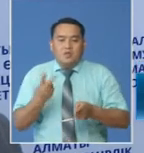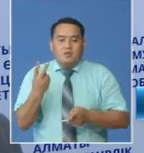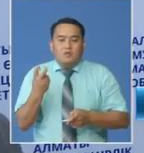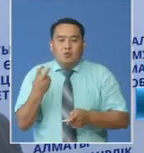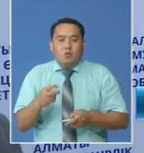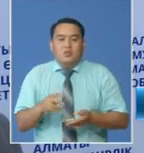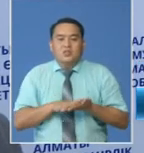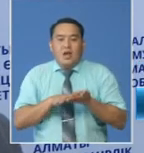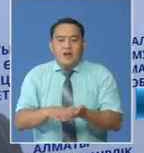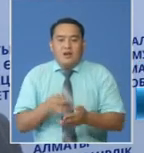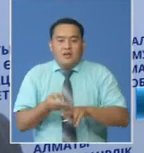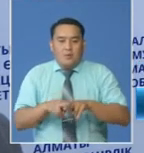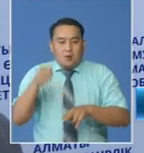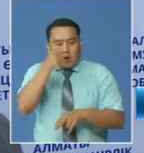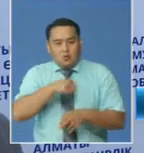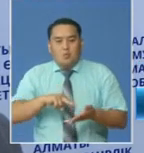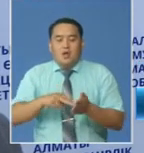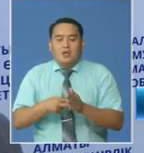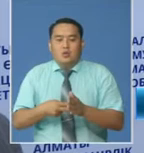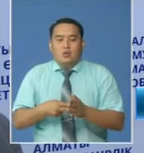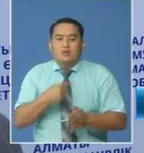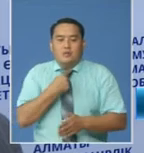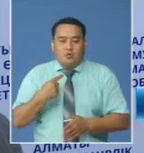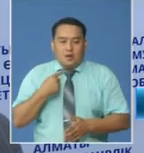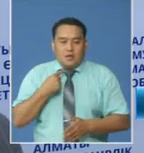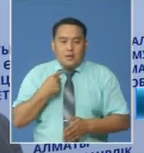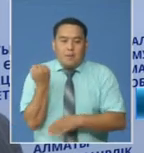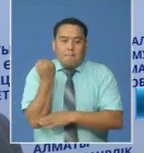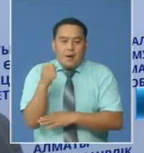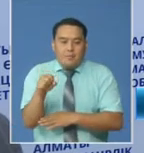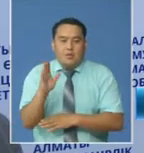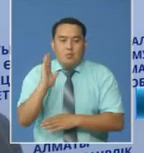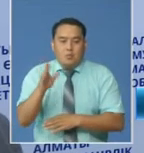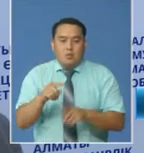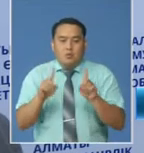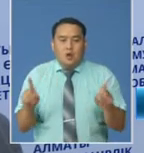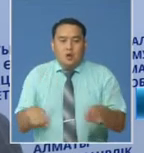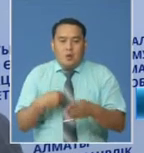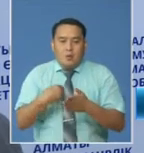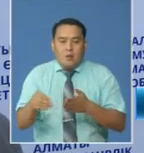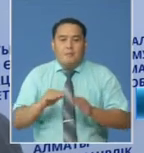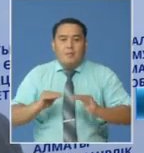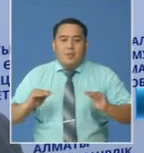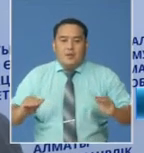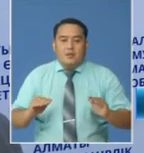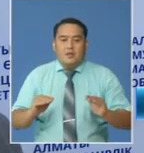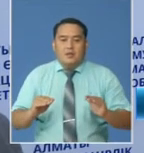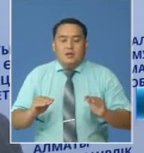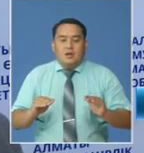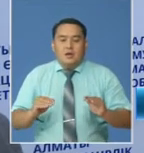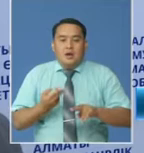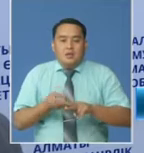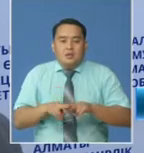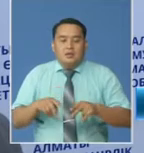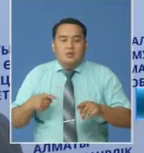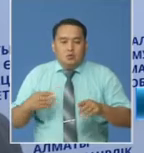200 заявок. В нынешнем году мы планируем провести в Талдыкургане. Победители получат сертификат на покупку мебели и бытовой техники. Кроме